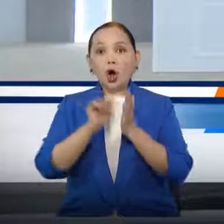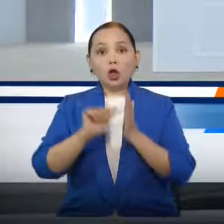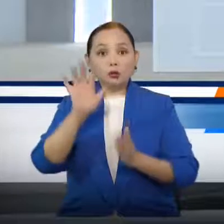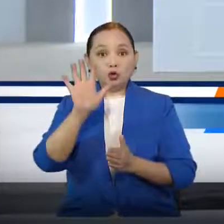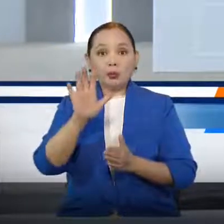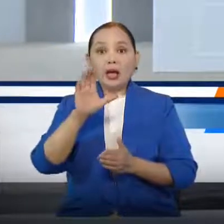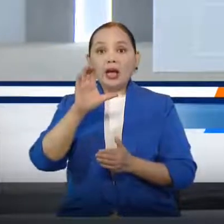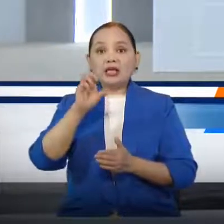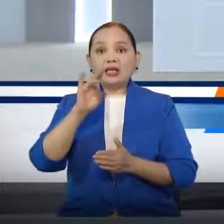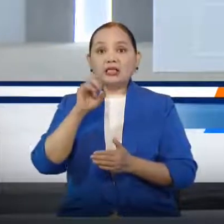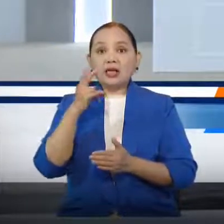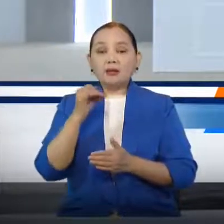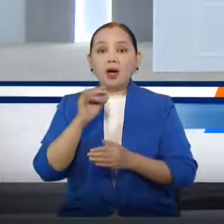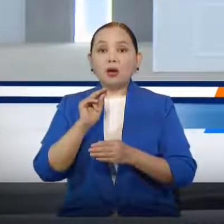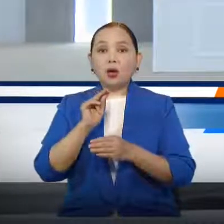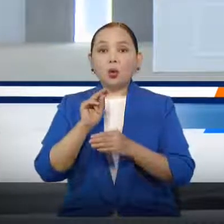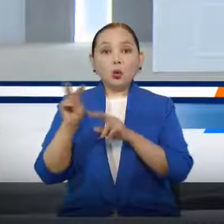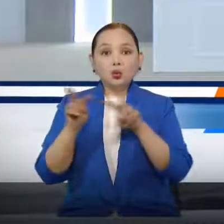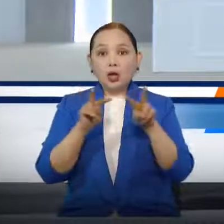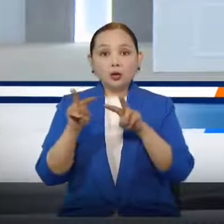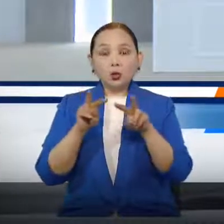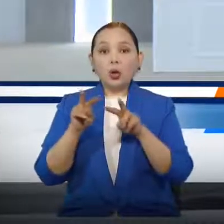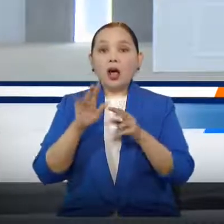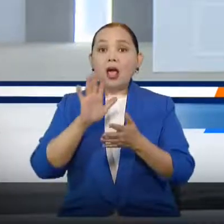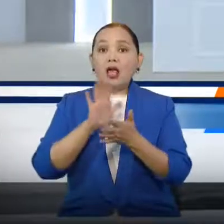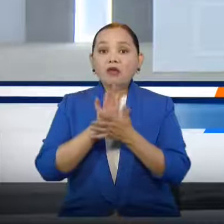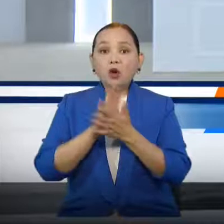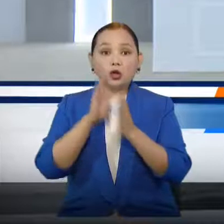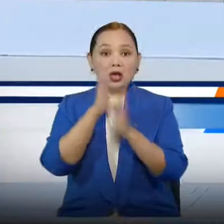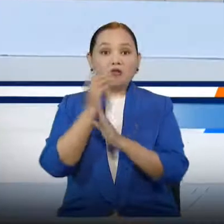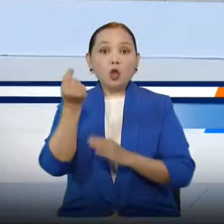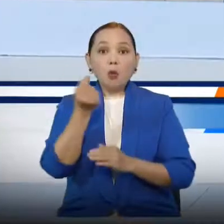ta statsionar kuzatuv postlarida havodagi iflos moddalarini